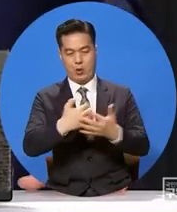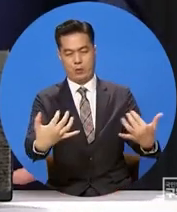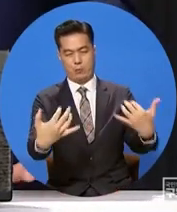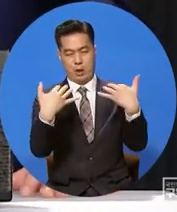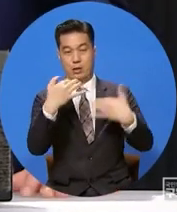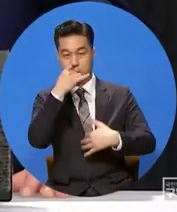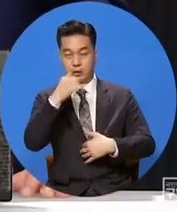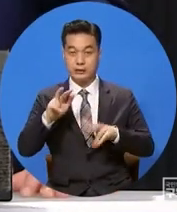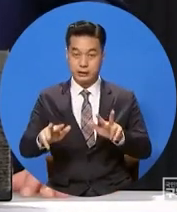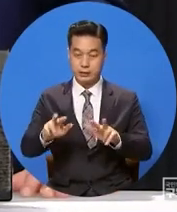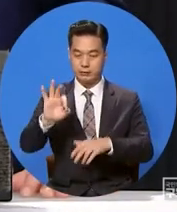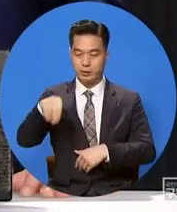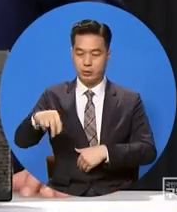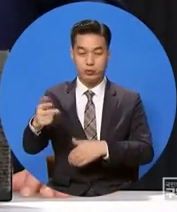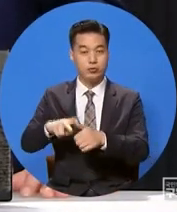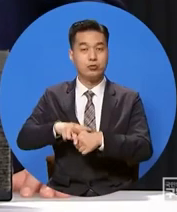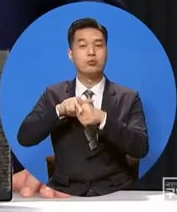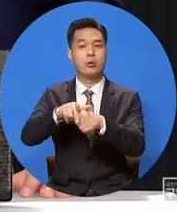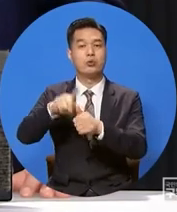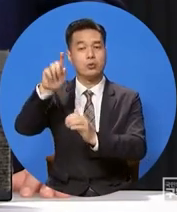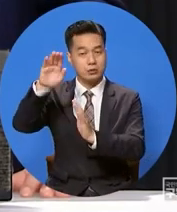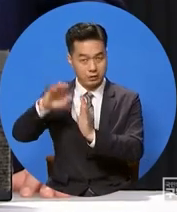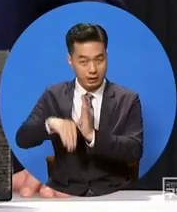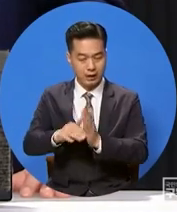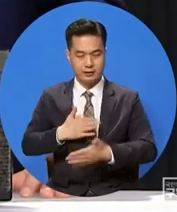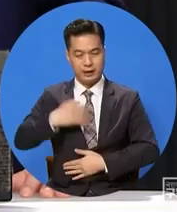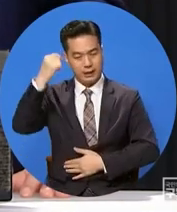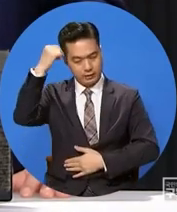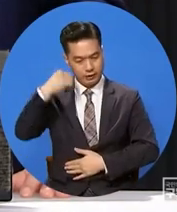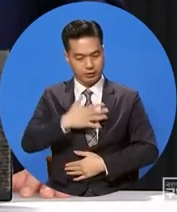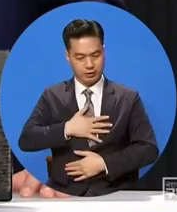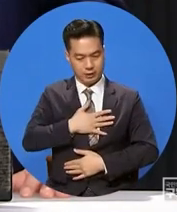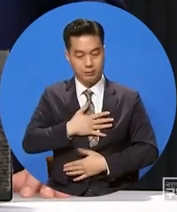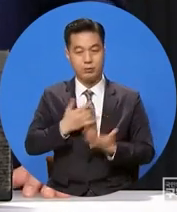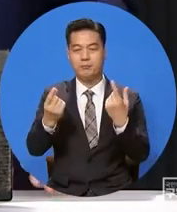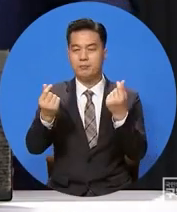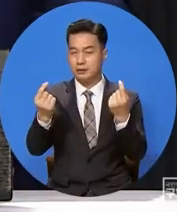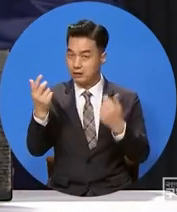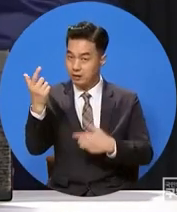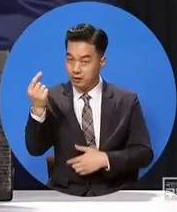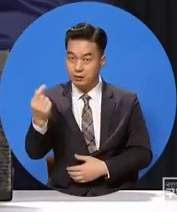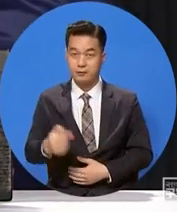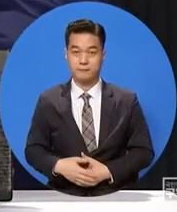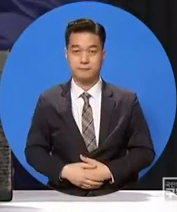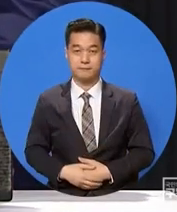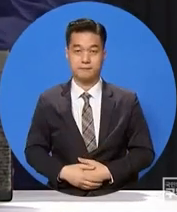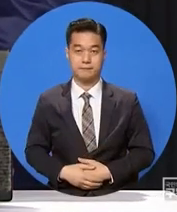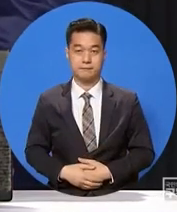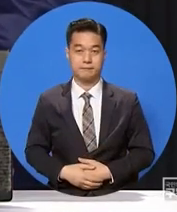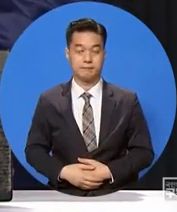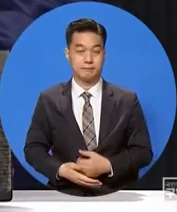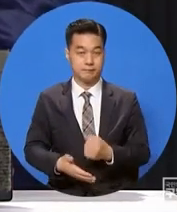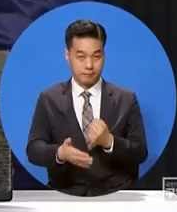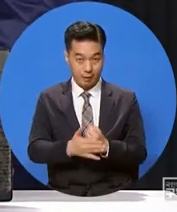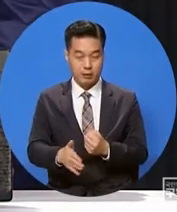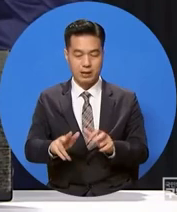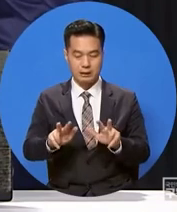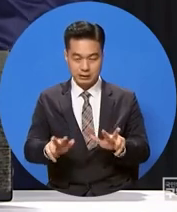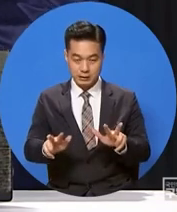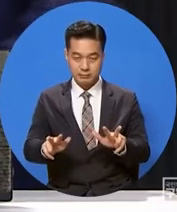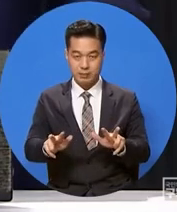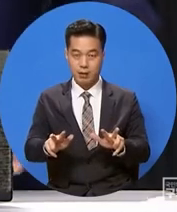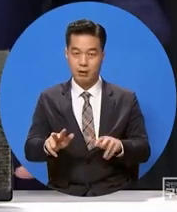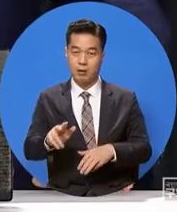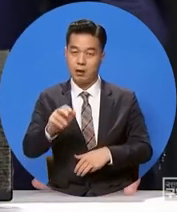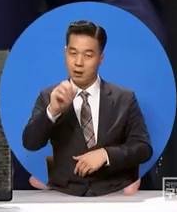네네. 지금 윤석열 후보도 아마 그때 제가 느꼈던 기분하고 비슷할 겁니다. 그래서 네. 지금